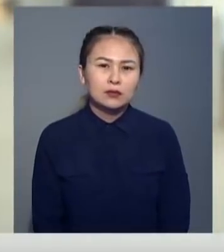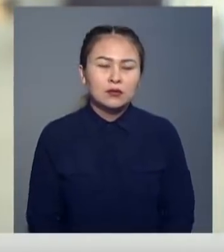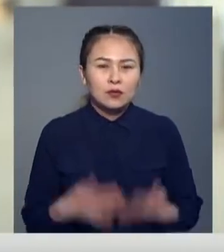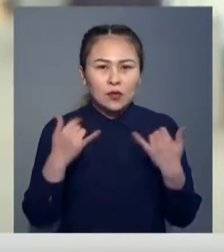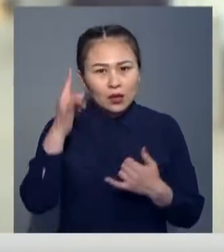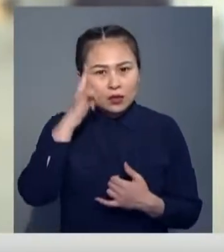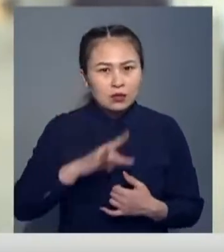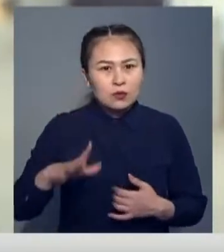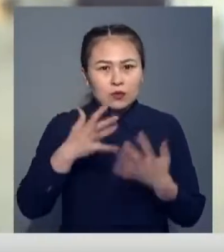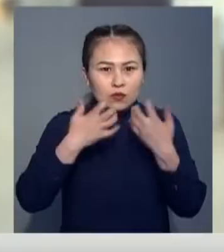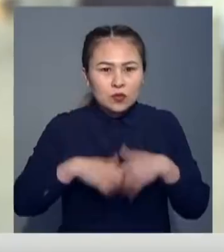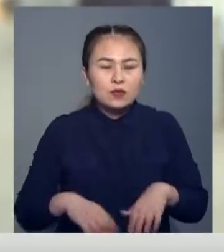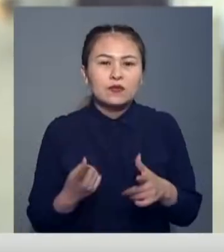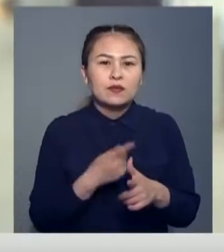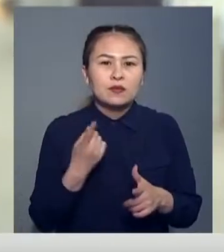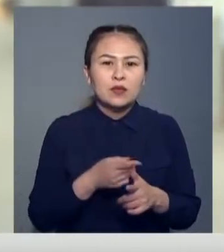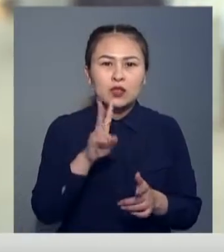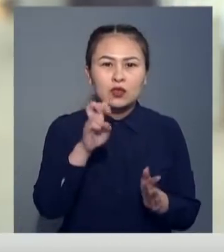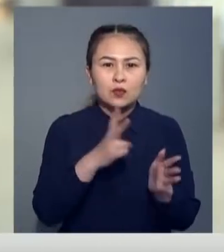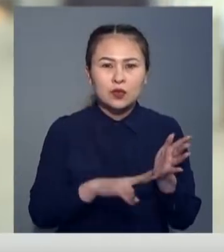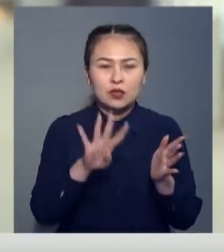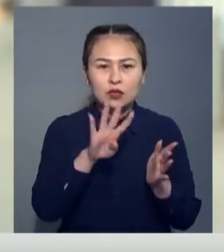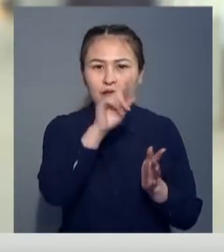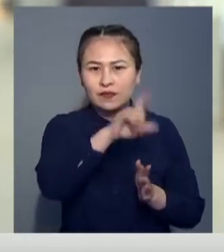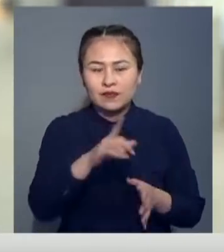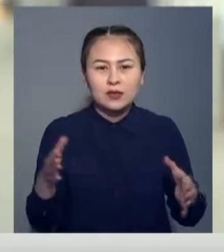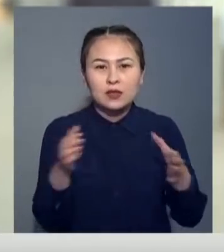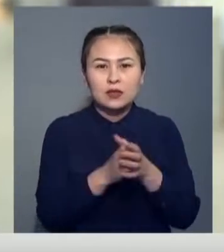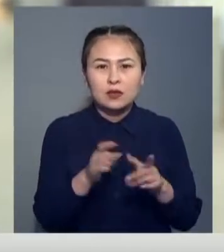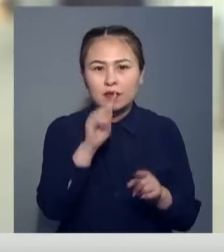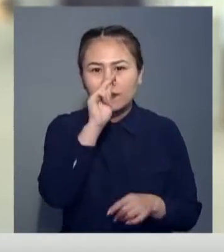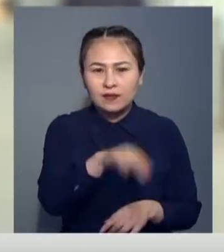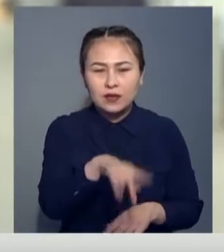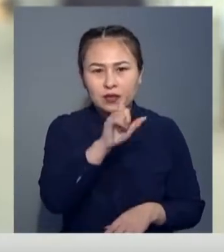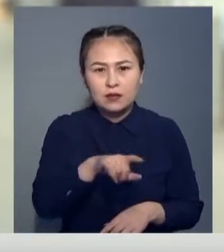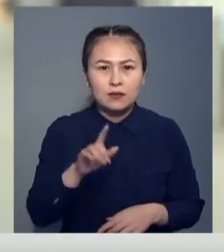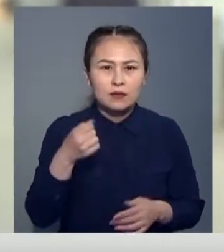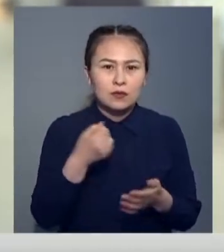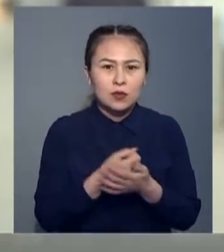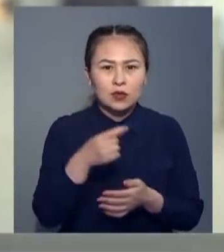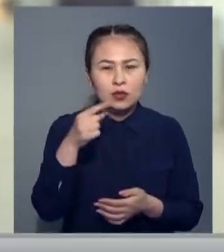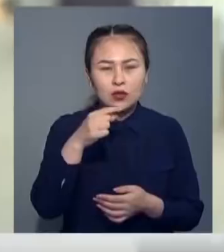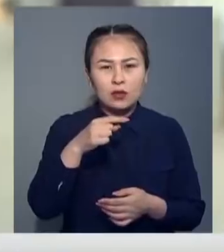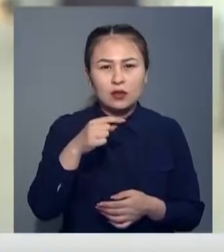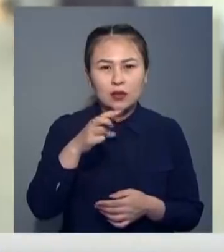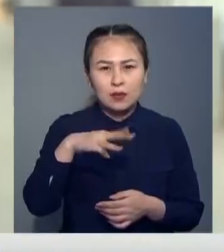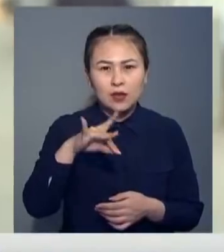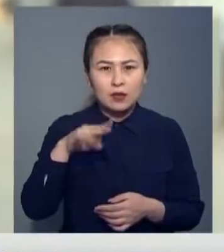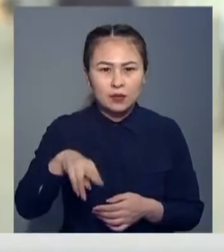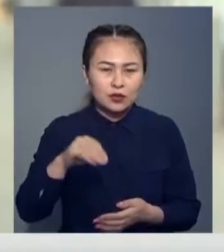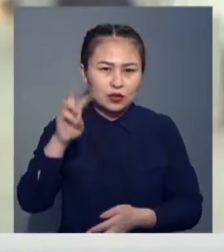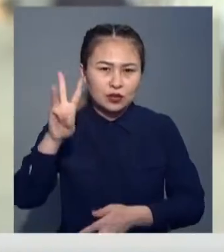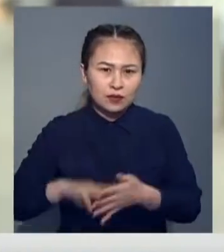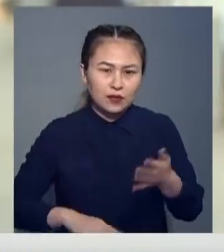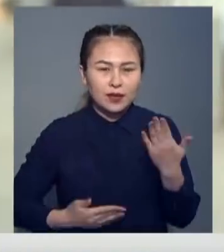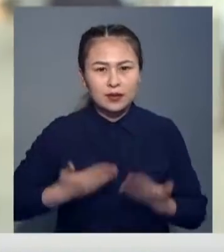Қазақстан Республикасы қылмыстық кодексі 274-ші бабының санкциясы бойынша кінәлілерге 1000 айлық есептік көрсеткіш көлемінде айыппұл